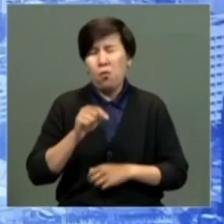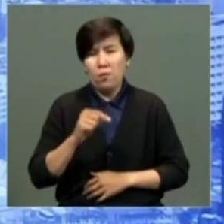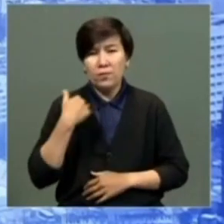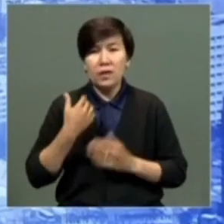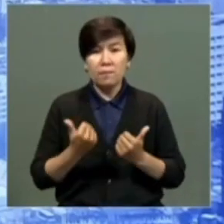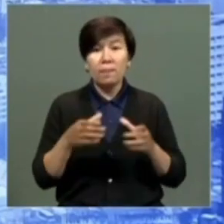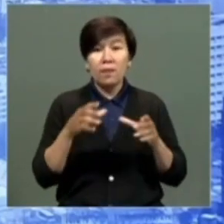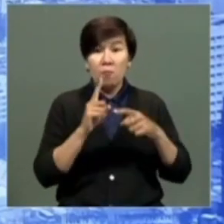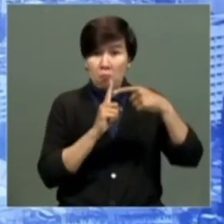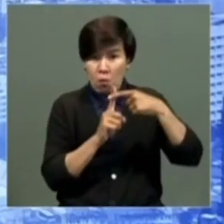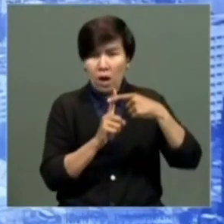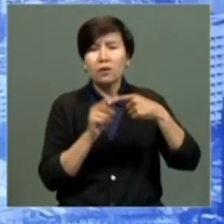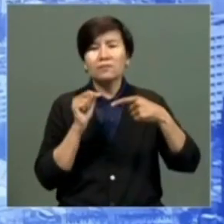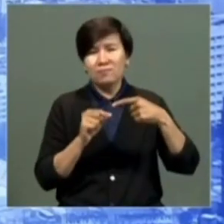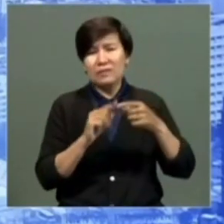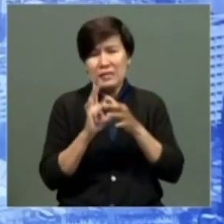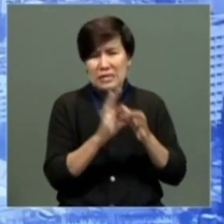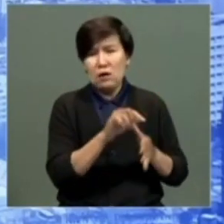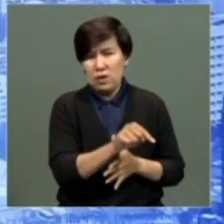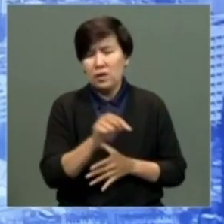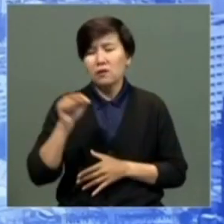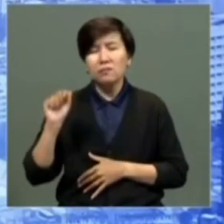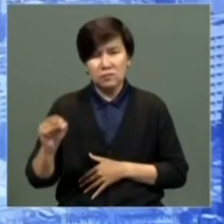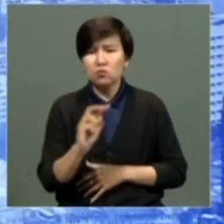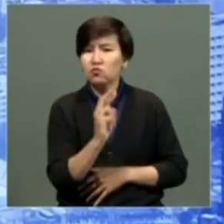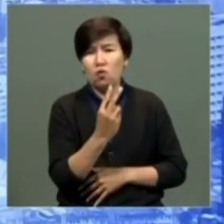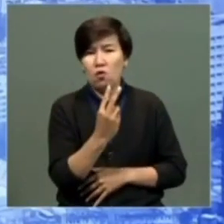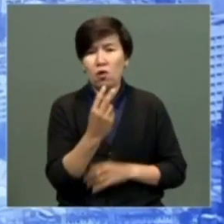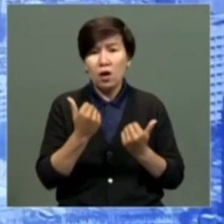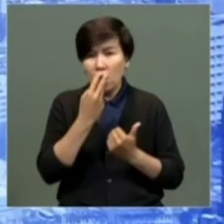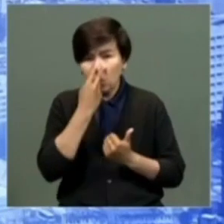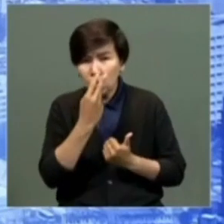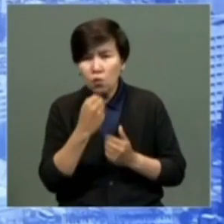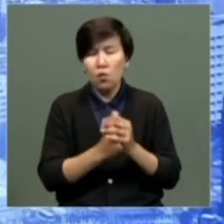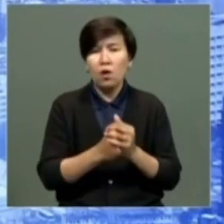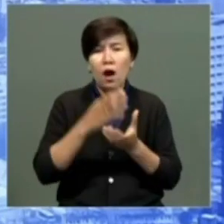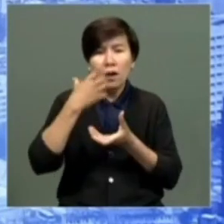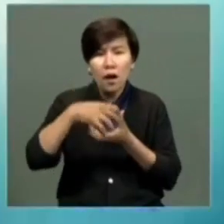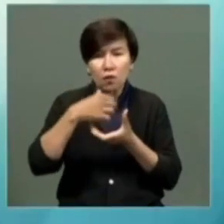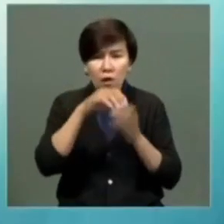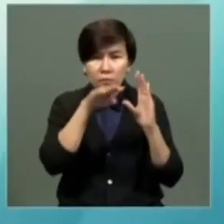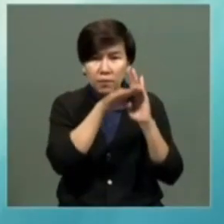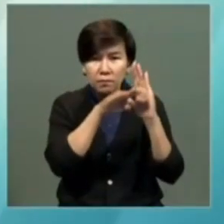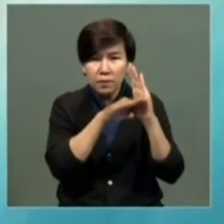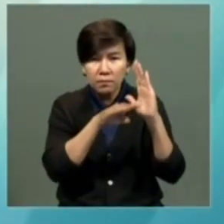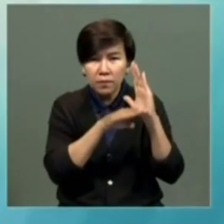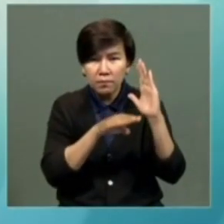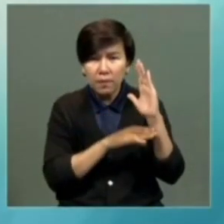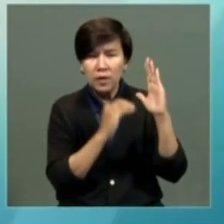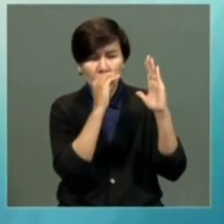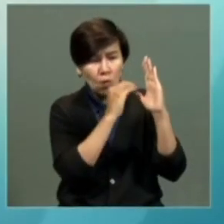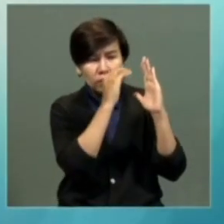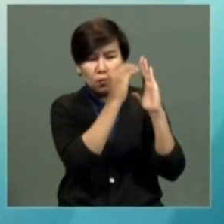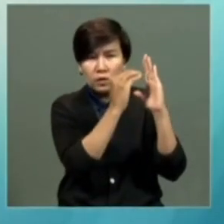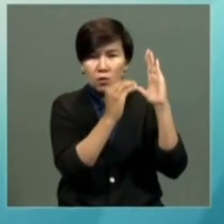งจะโยงกับจังหวัดระยองไหมเดี๋ยวไปจำแนกตามจังหวัดให้ดูอีกทีหนึ่งนะครับแล้วก็ค้นหา